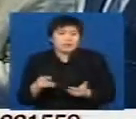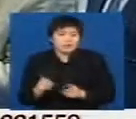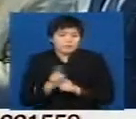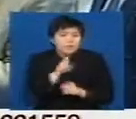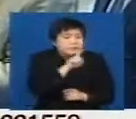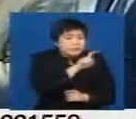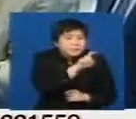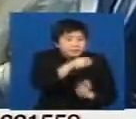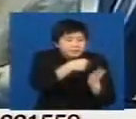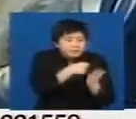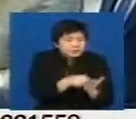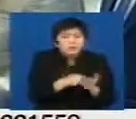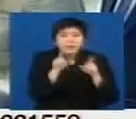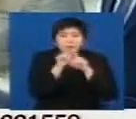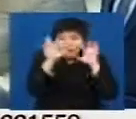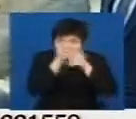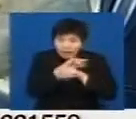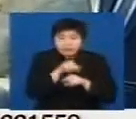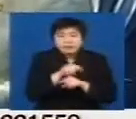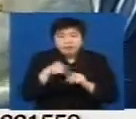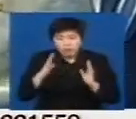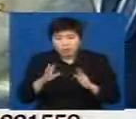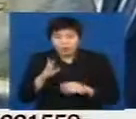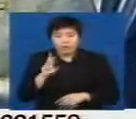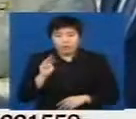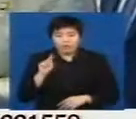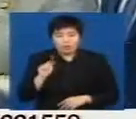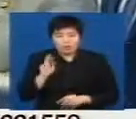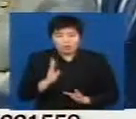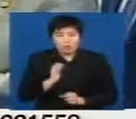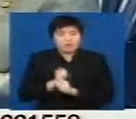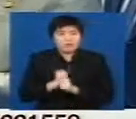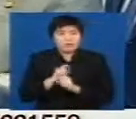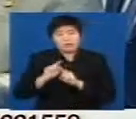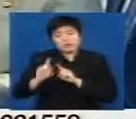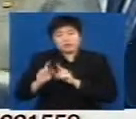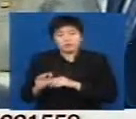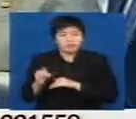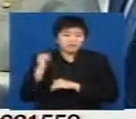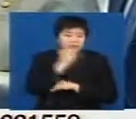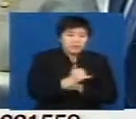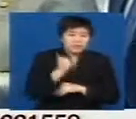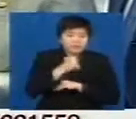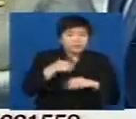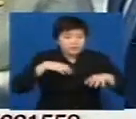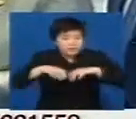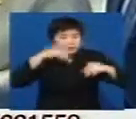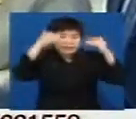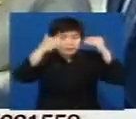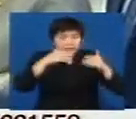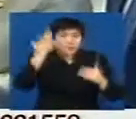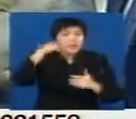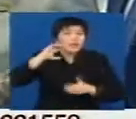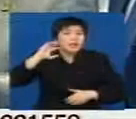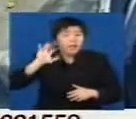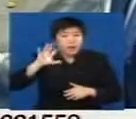จารณ์แบบนะครับก็ทำกันคณะรัฐมนตรีเอ่ยผู้ทำงานเอ่ยอันนี้ก็ระดับหนึ่งจัดนิทรรศการที่เซ็นทรัลลาดพร้าวที่กรุ